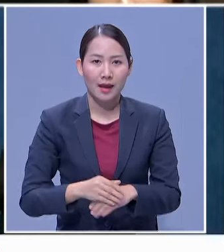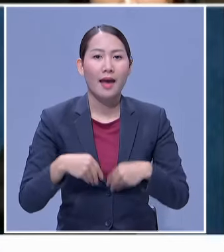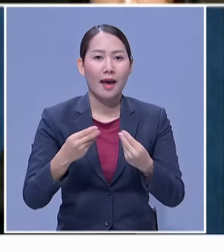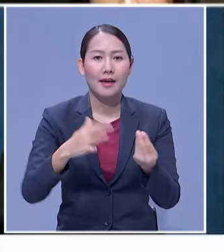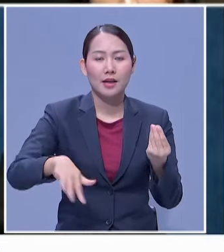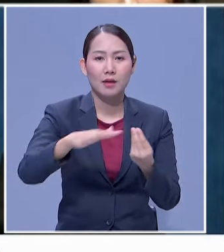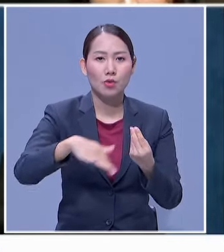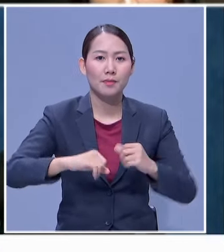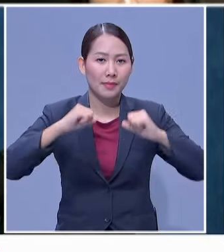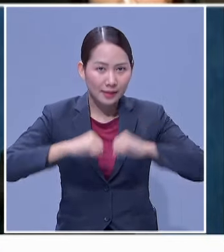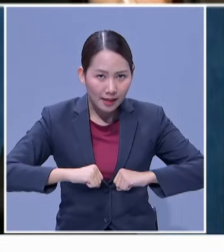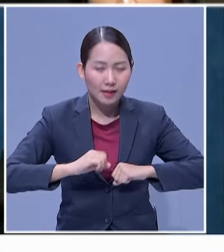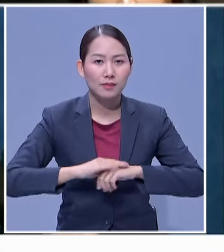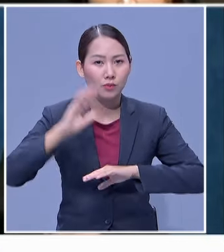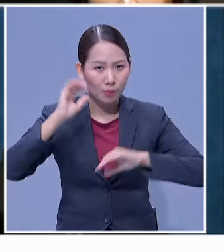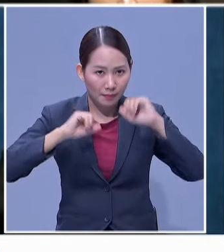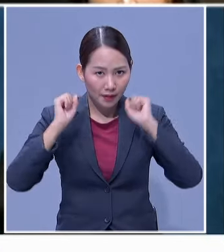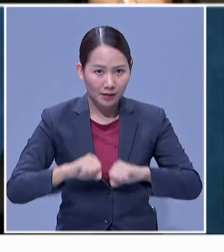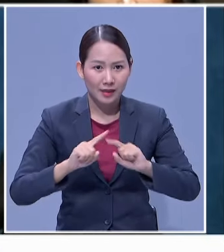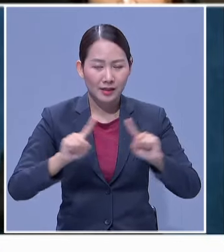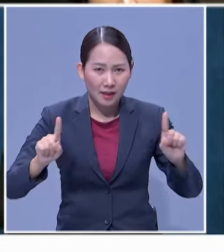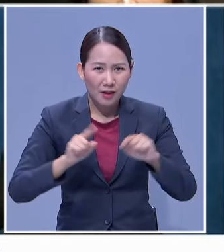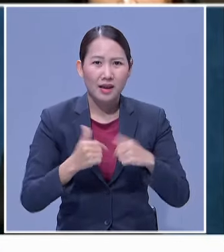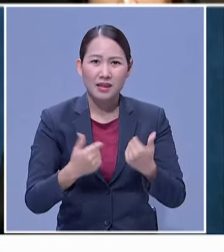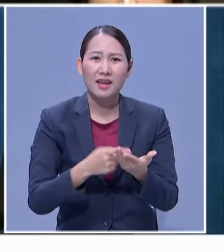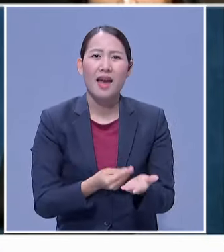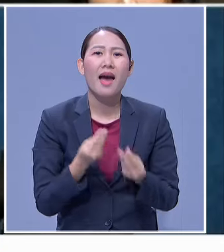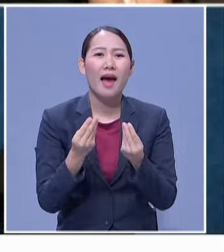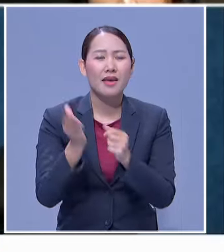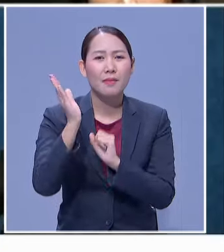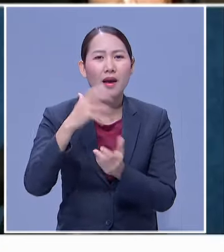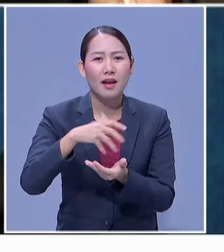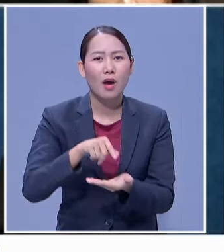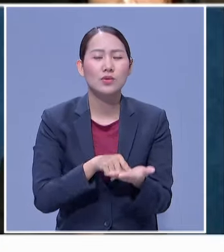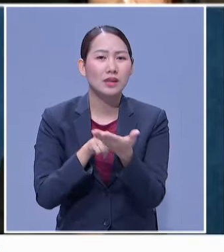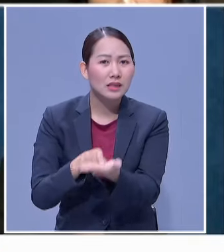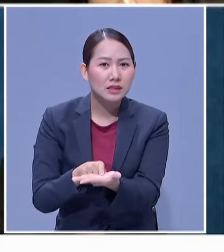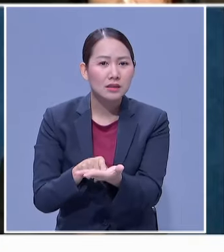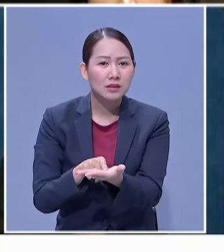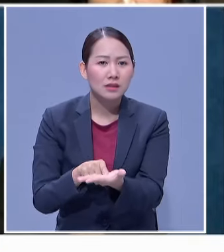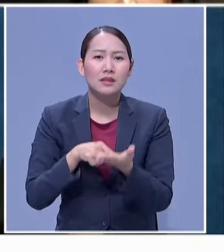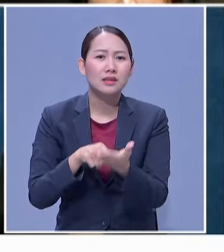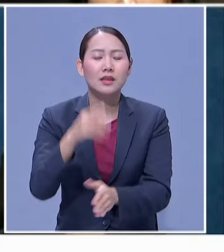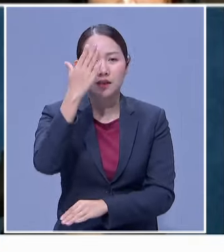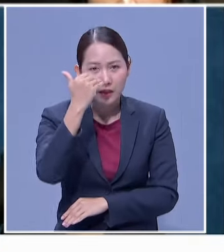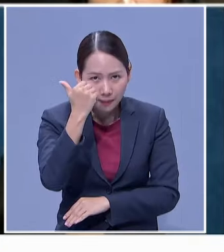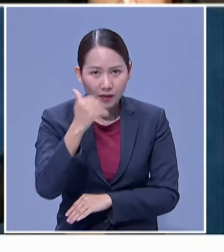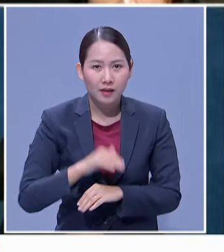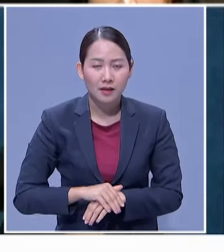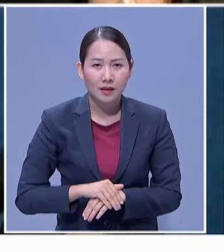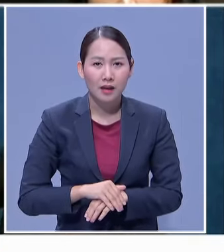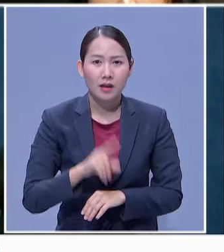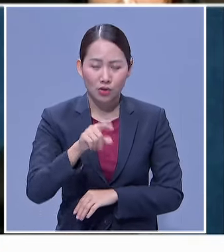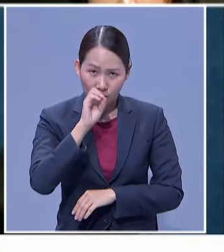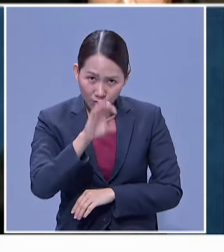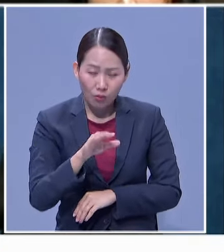มติไงครับแต่ท่านให้เสนอยติเสนอทำไมท่านก็บอกว่าต่อไปเป็นการลมมติตามข้อ